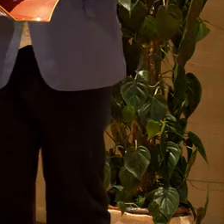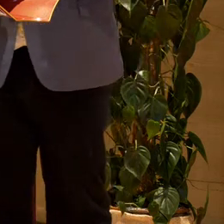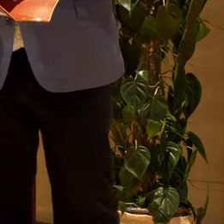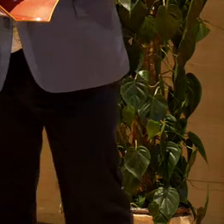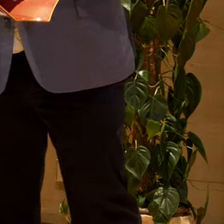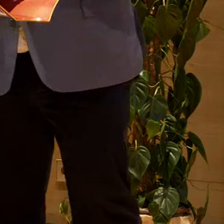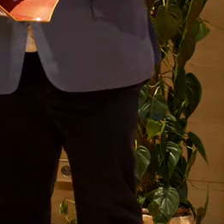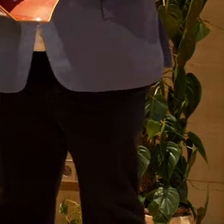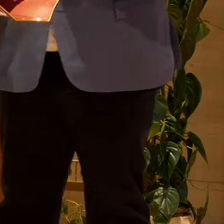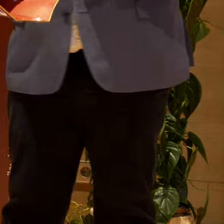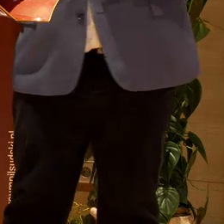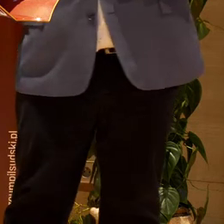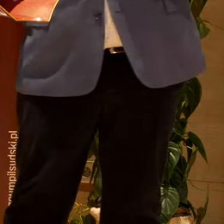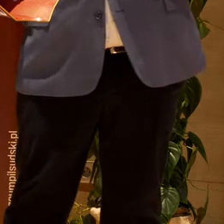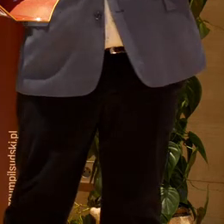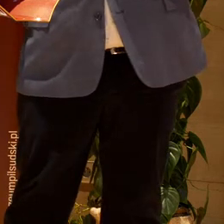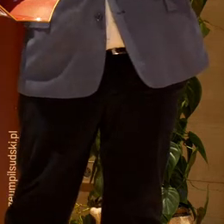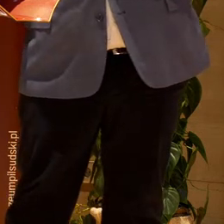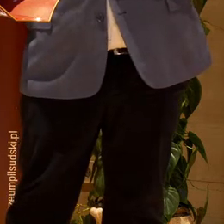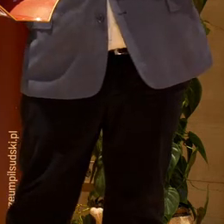prawdopodobnie z 1902 roku.